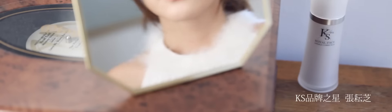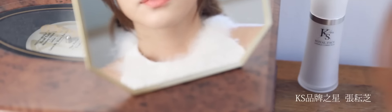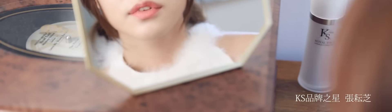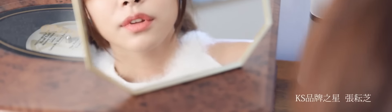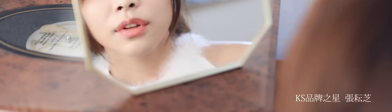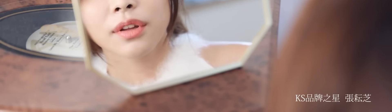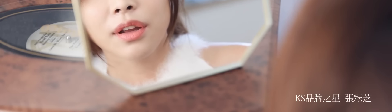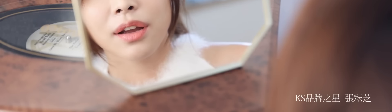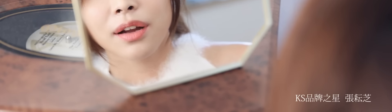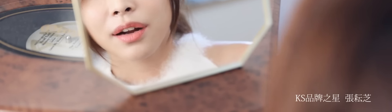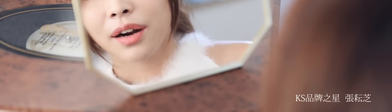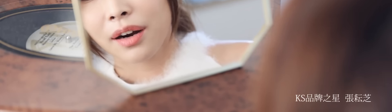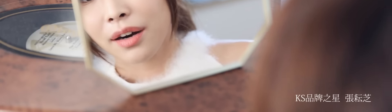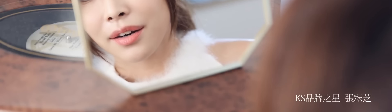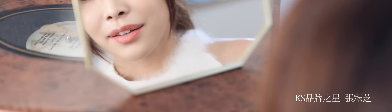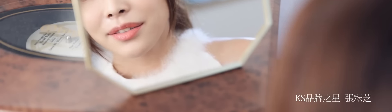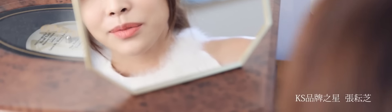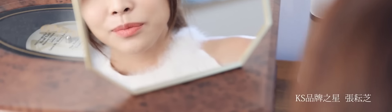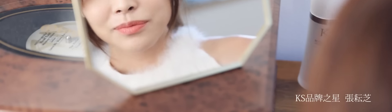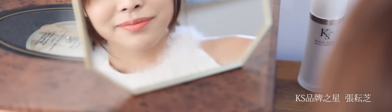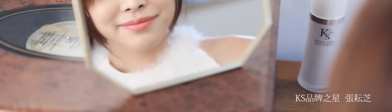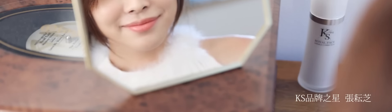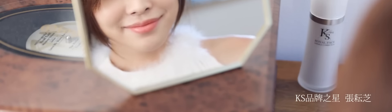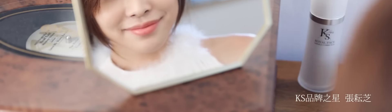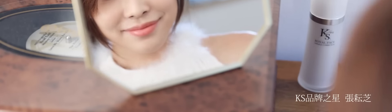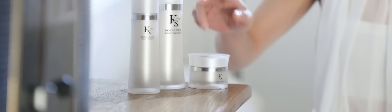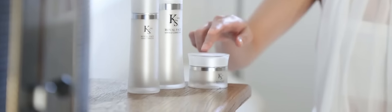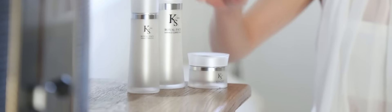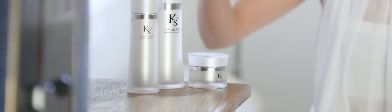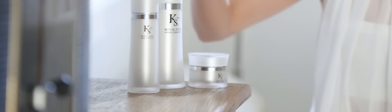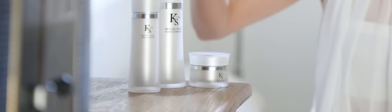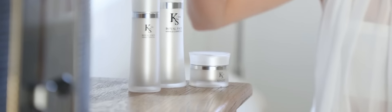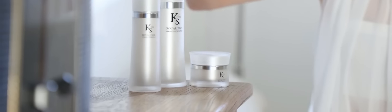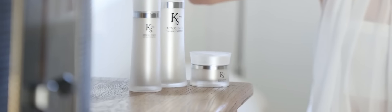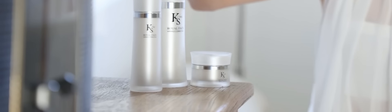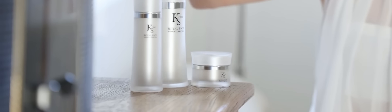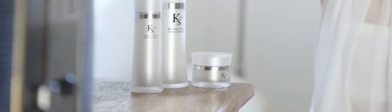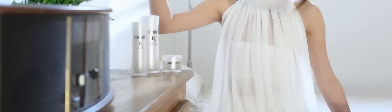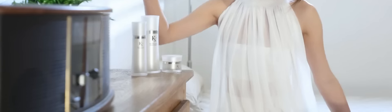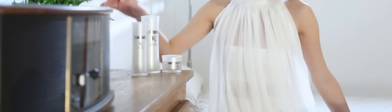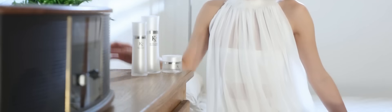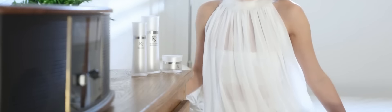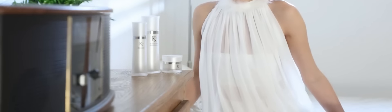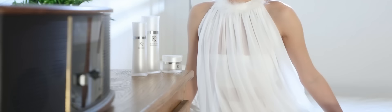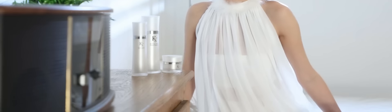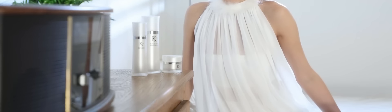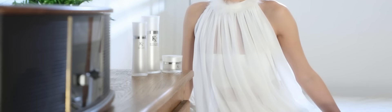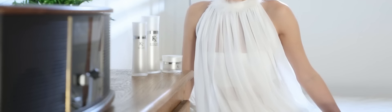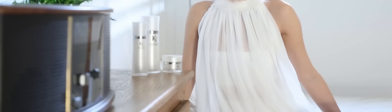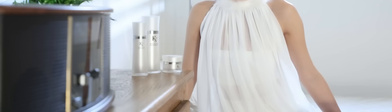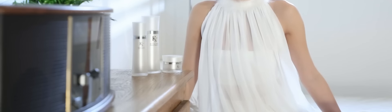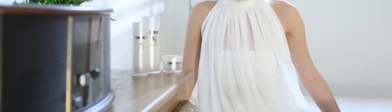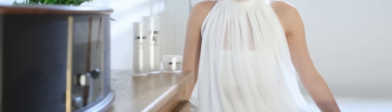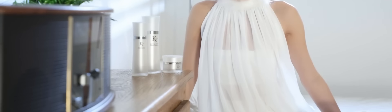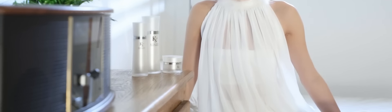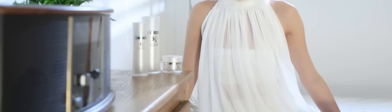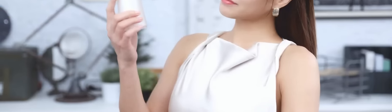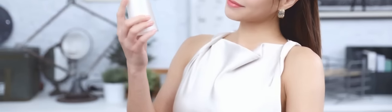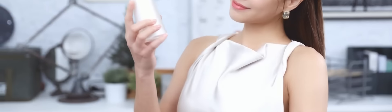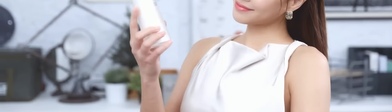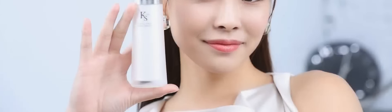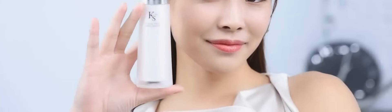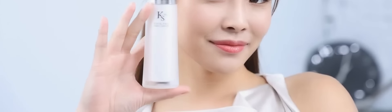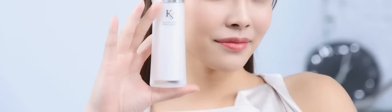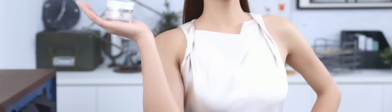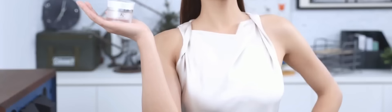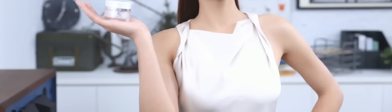姐妹们总烦恼脸上细纹、干燥与暗沉，现在起跟我一起放心交给 KS Royal Face 皇